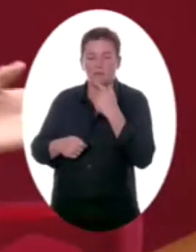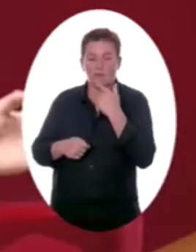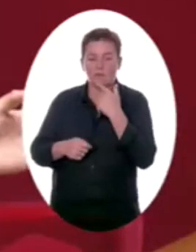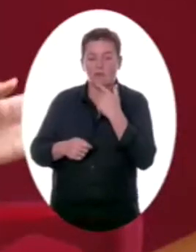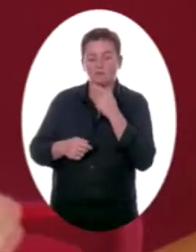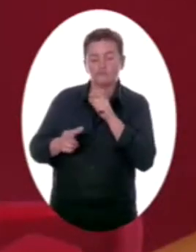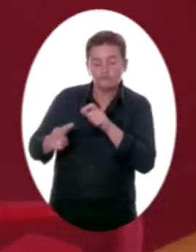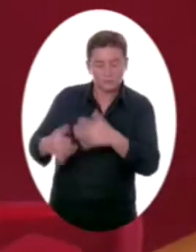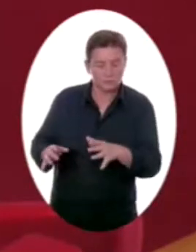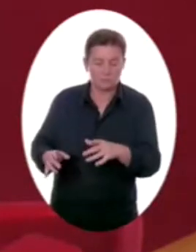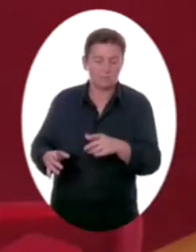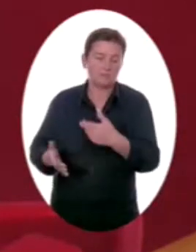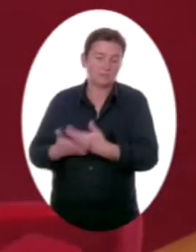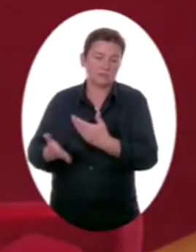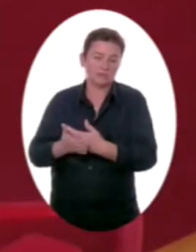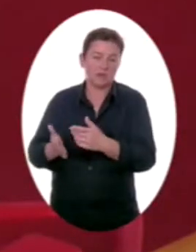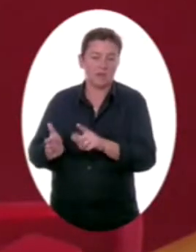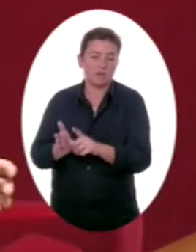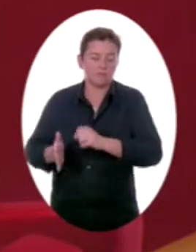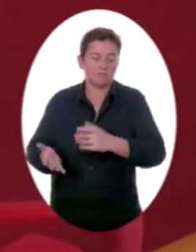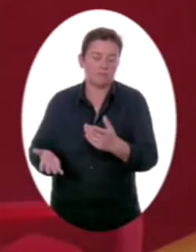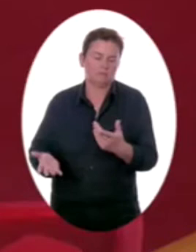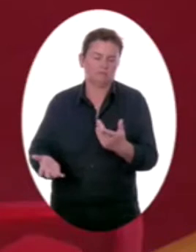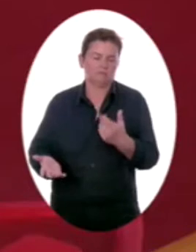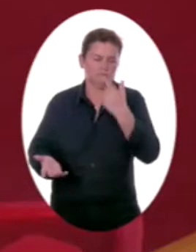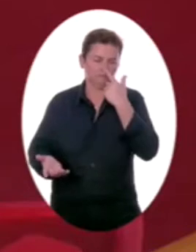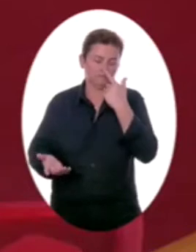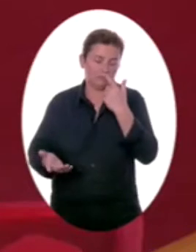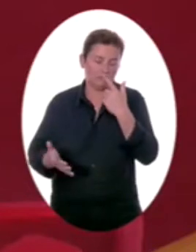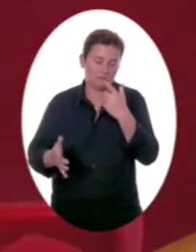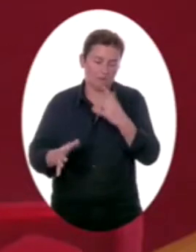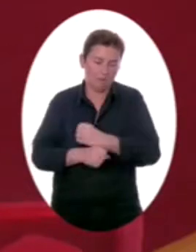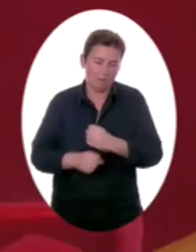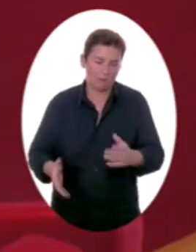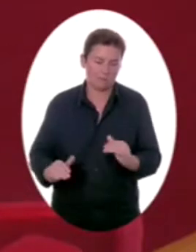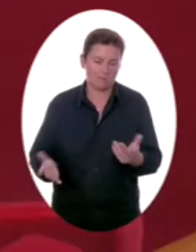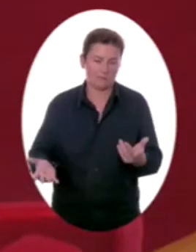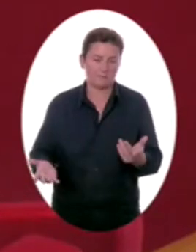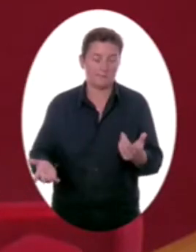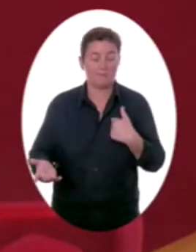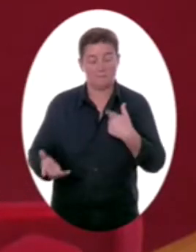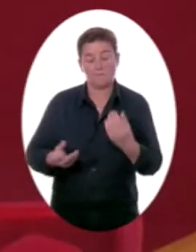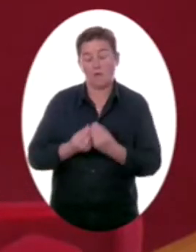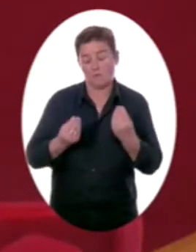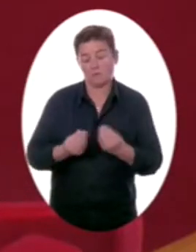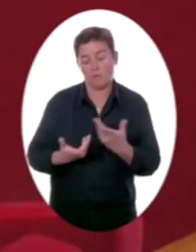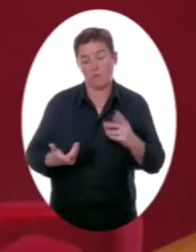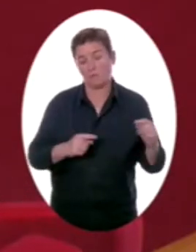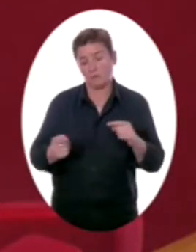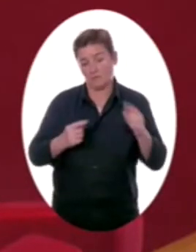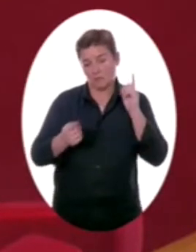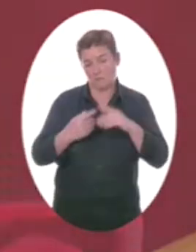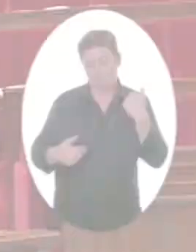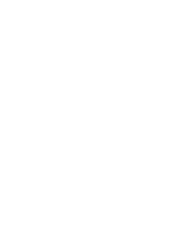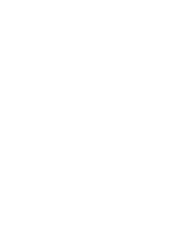d'encadrer, alors là, ce n'est plus du tout du domaine du législateur. On nage ici en pleine incohérence. Et malheureusement, le débat sur le handicap ne